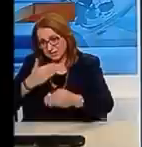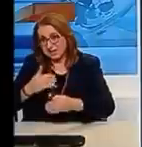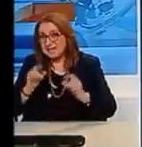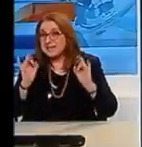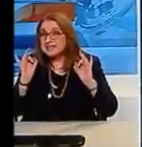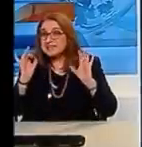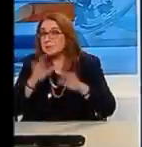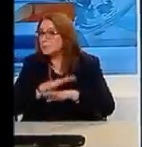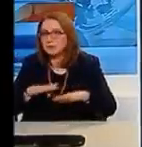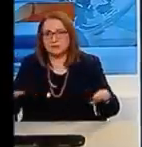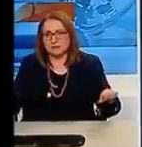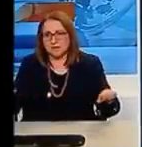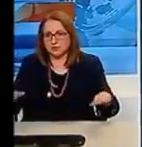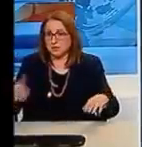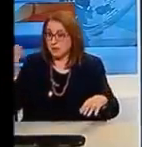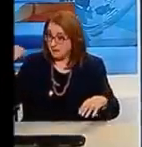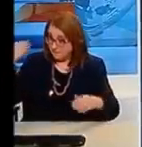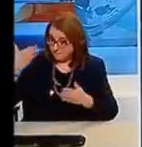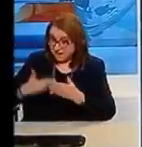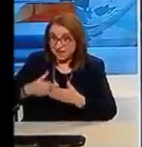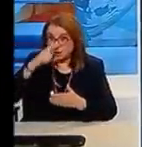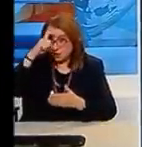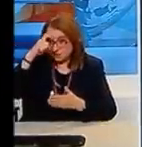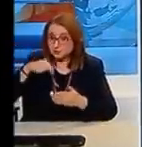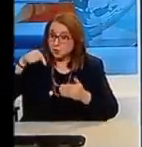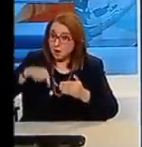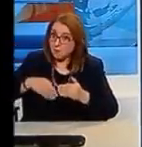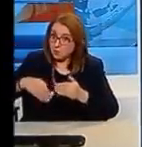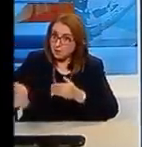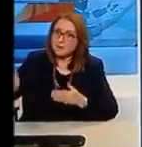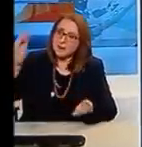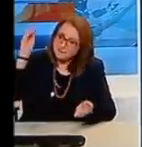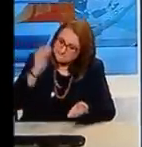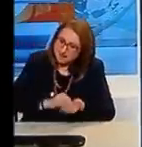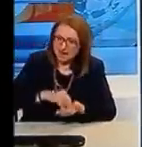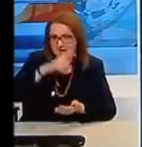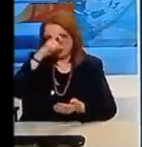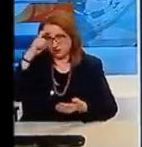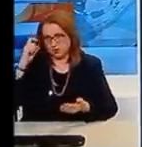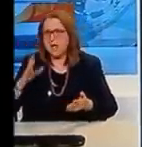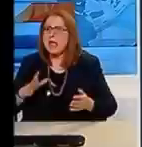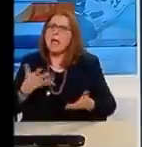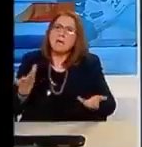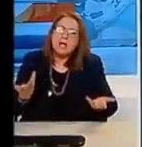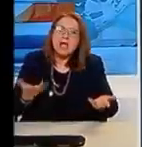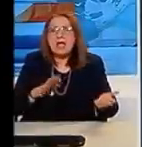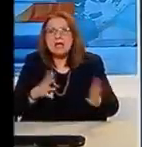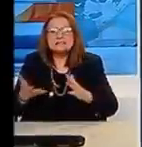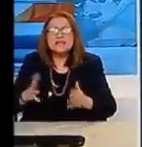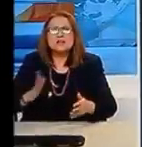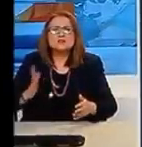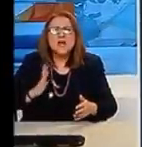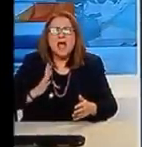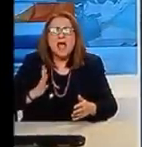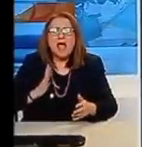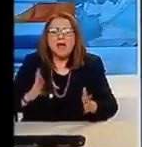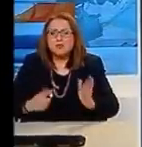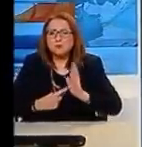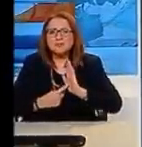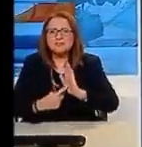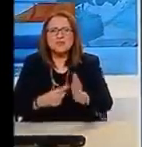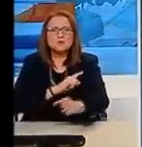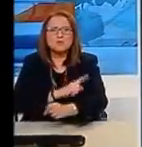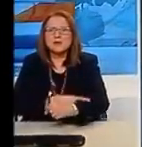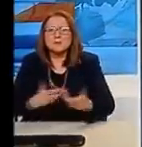κρυθήκαμε, στα δύσκολα θα ξανακριθούμε. Άλλωστε οι άνθρωποι πάντα φαίνονται στα δύσκολα και όλες αυτές τις μέρες που παντού ήταν δύσκολα, με υπομονή